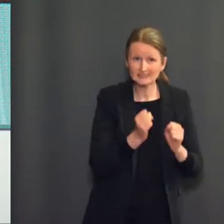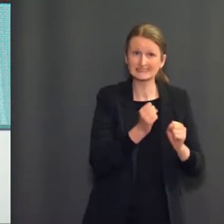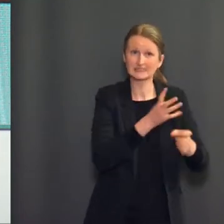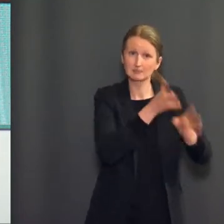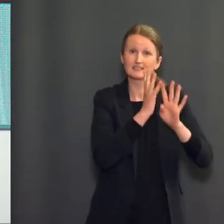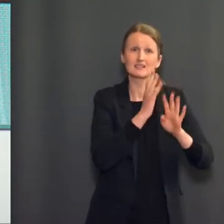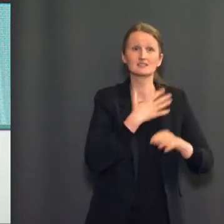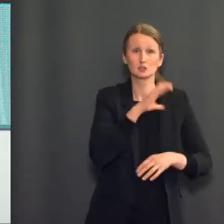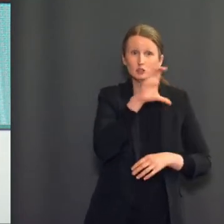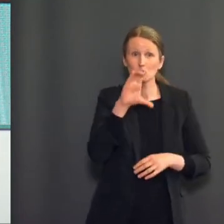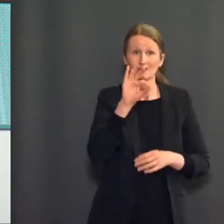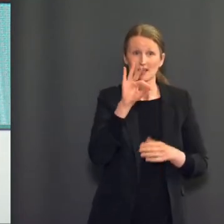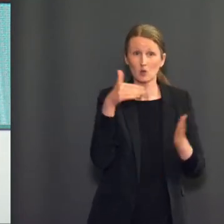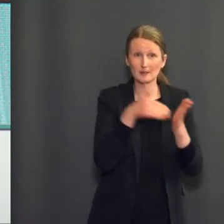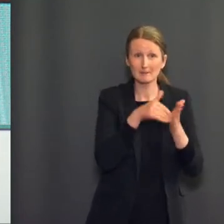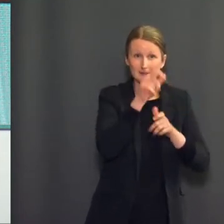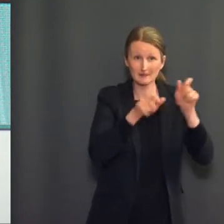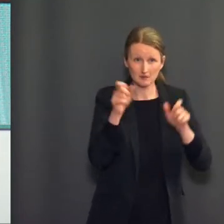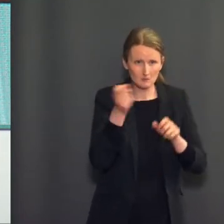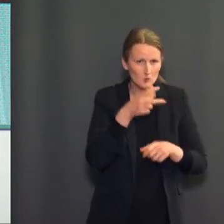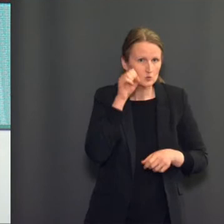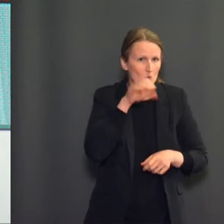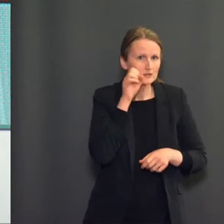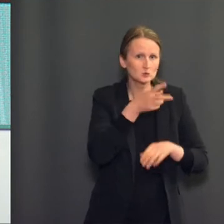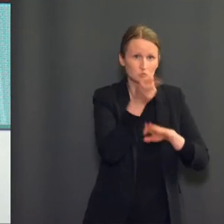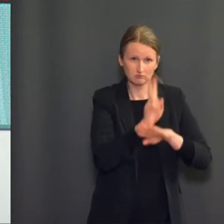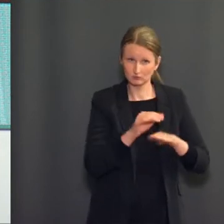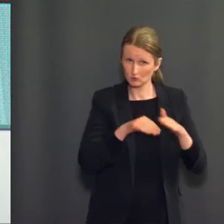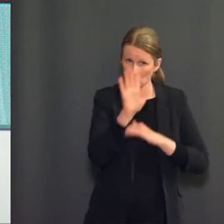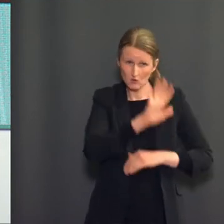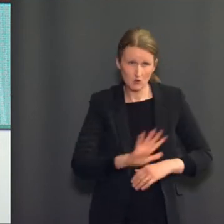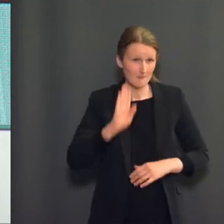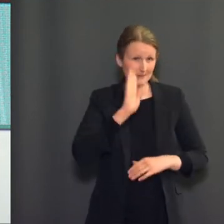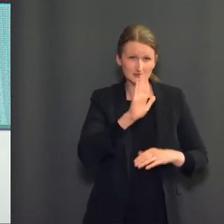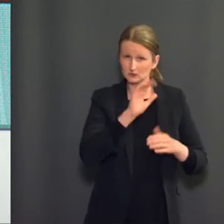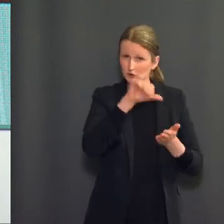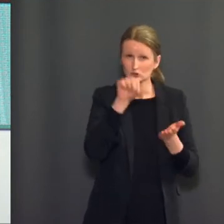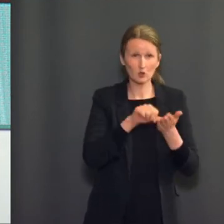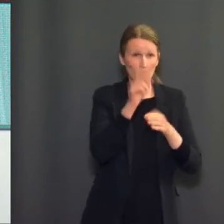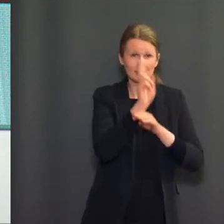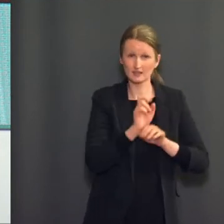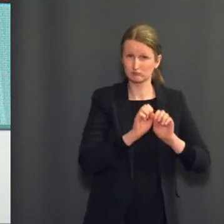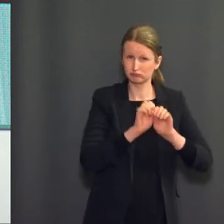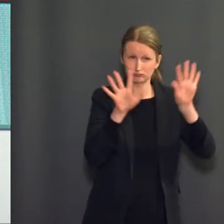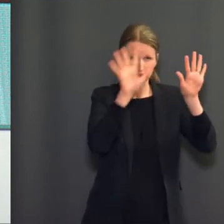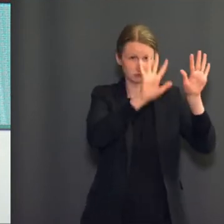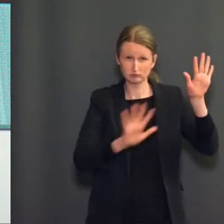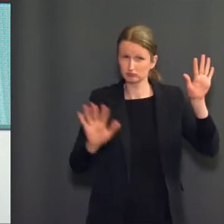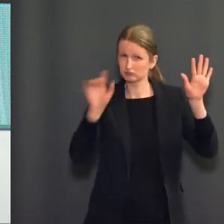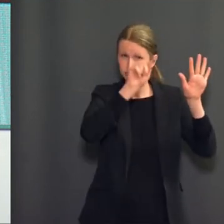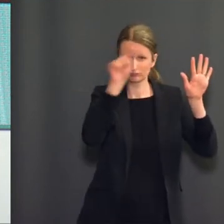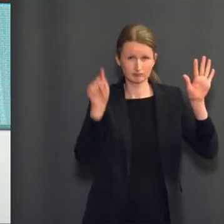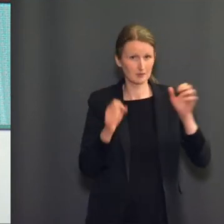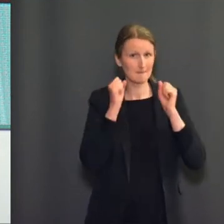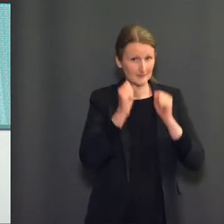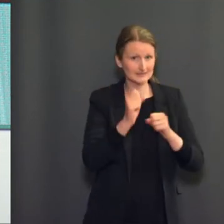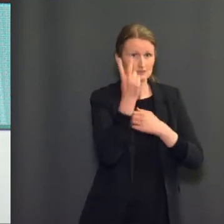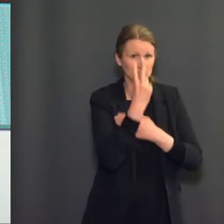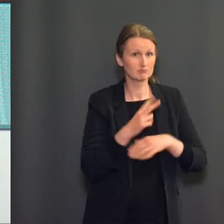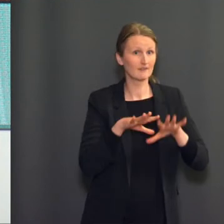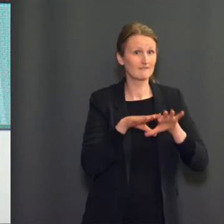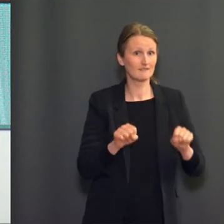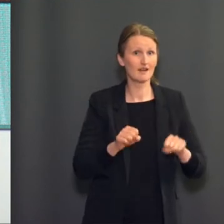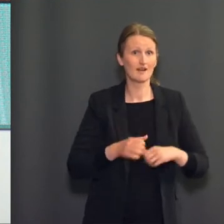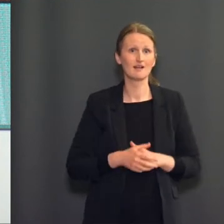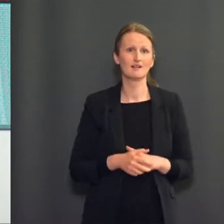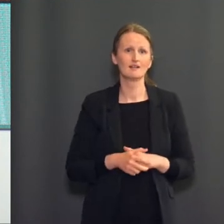sont à votre disposition sur l'ensemble du territoire, sur l'ensemble de la Belgique. Il est donc très important de